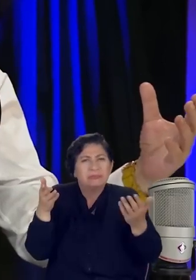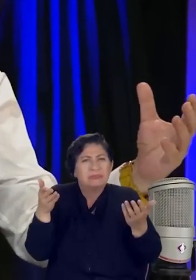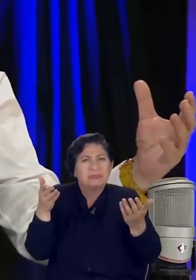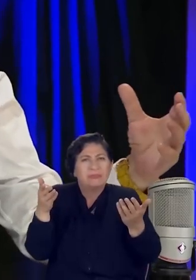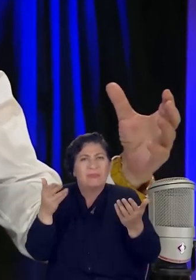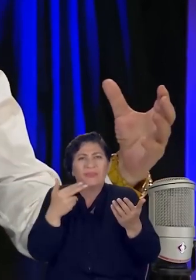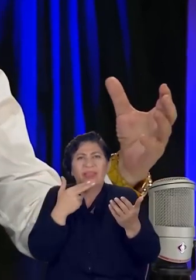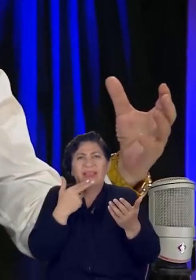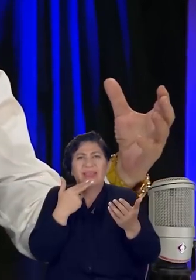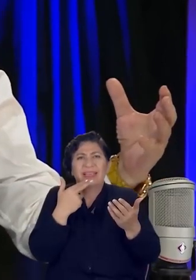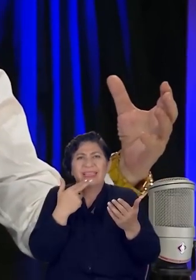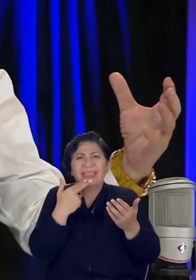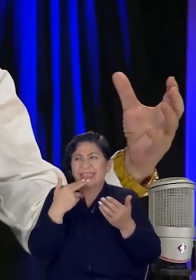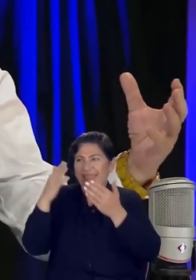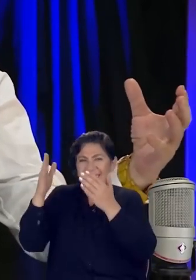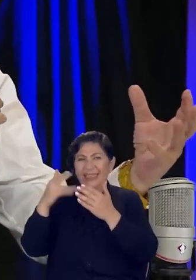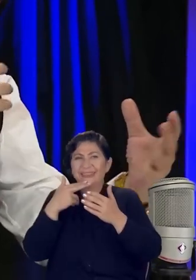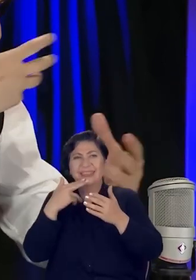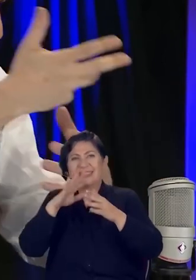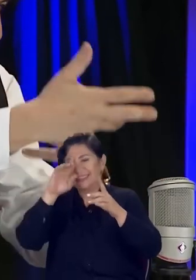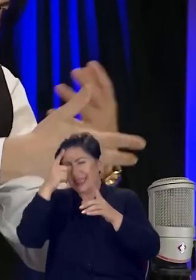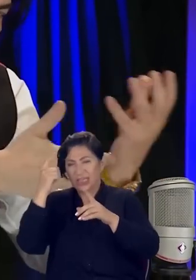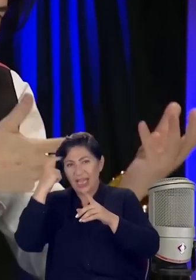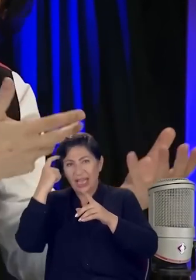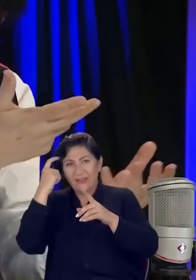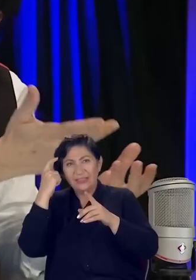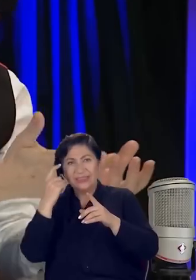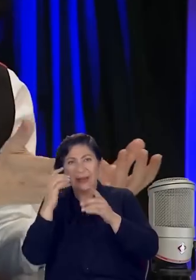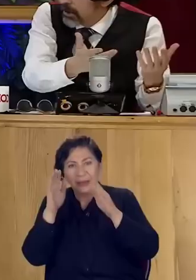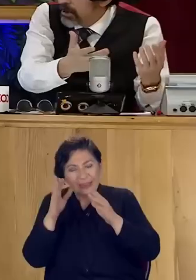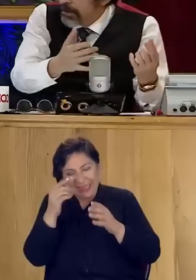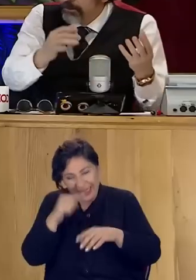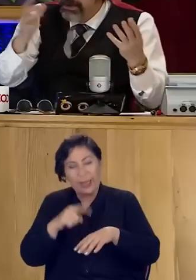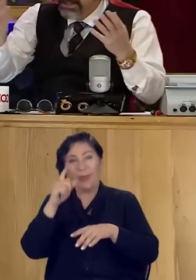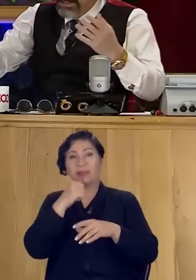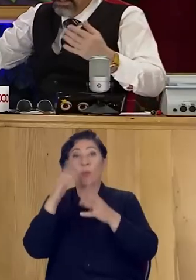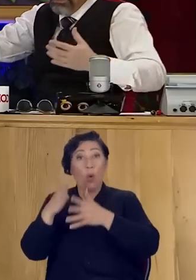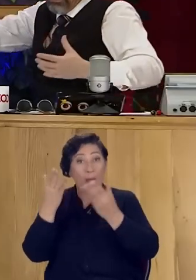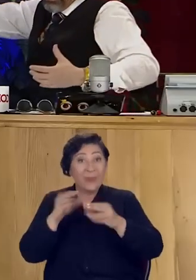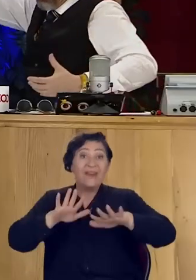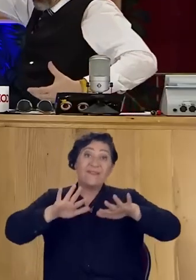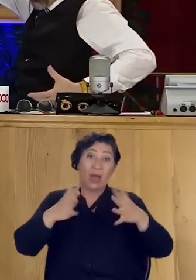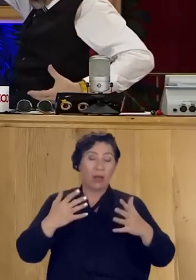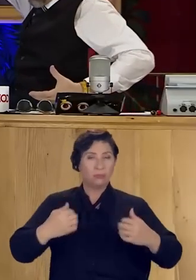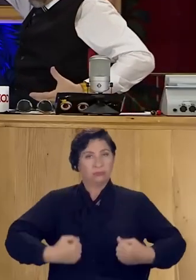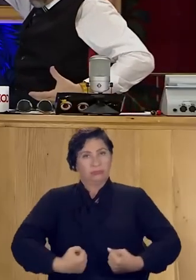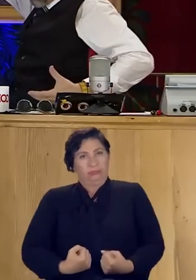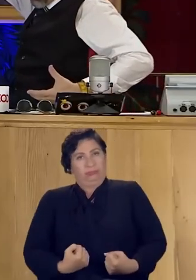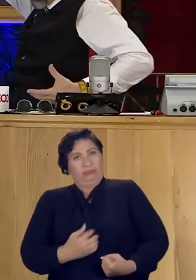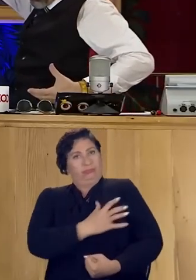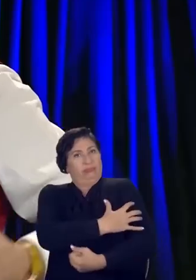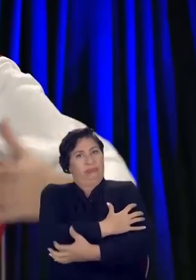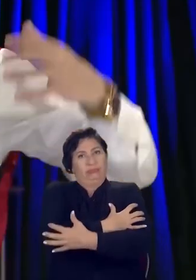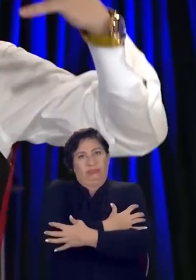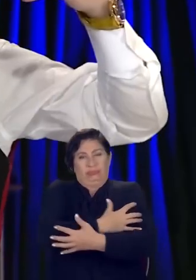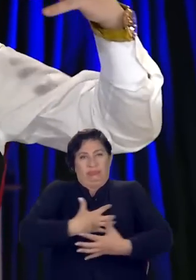Yani kadınların sadece kafasına hürmet edebileceği bir adam olabilir. Ya da adeleli,